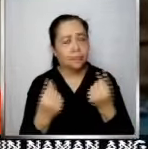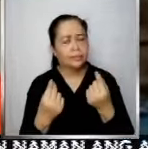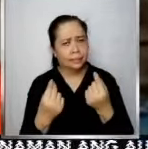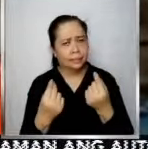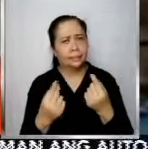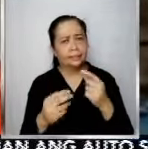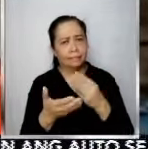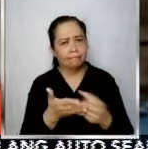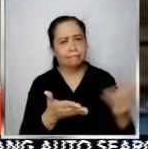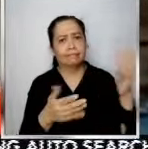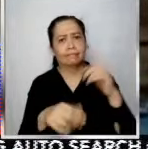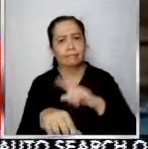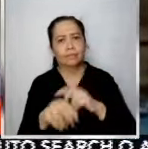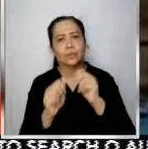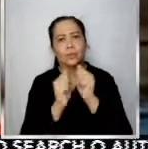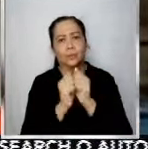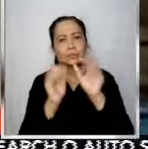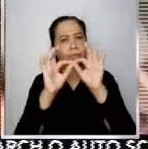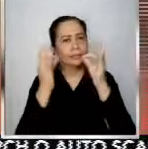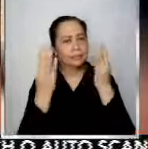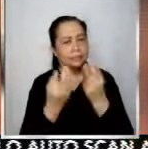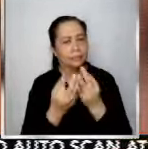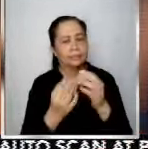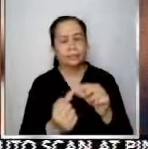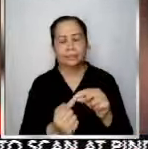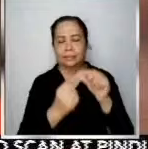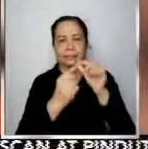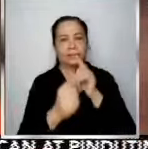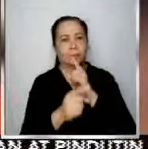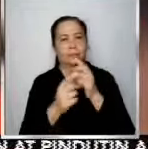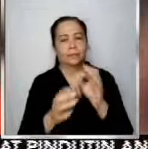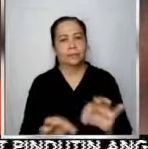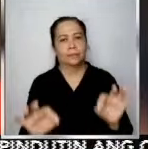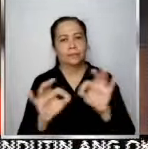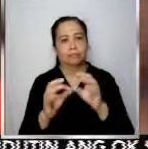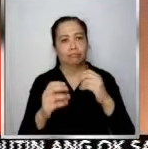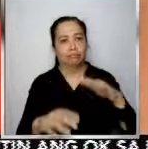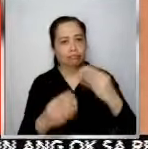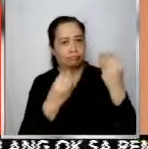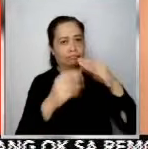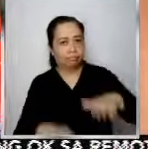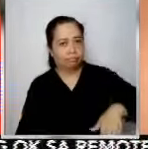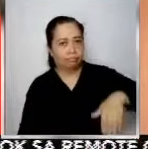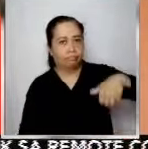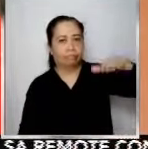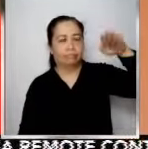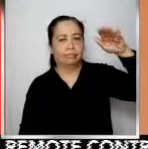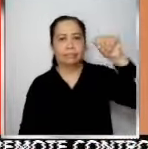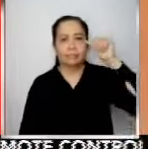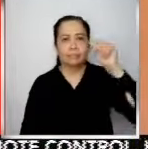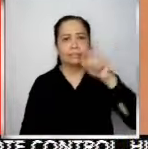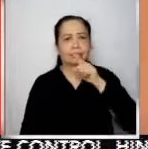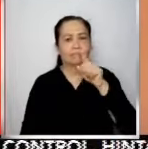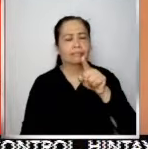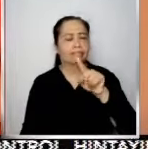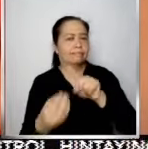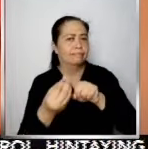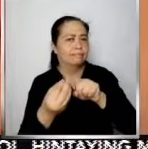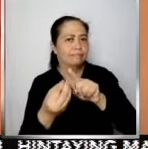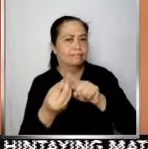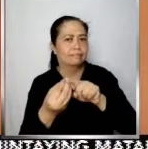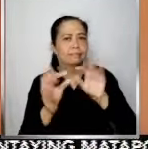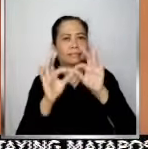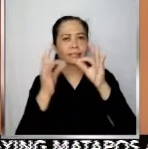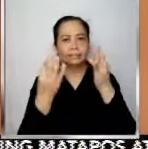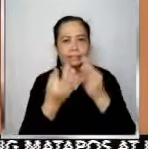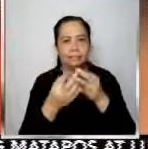importante talaga yun. Kasi sila po yung nagpalaki sa atin. Andre is definitely all about family. Bukod sa post niya na binibiro ang ama na si